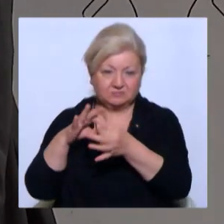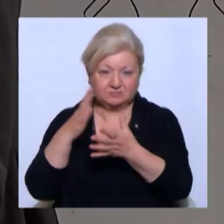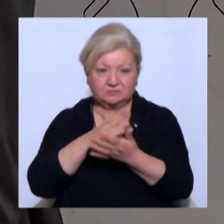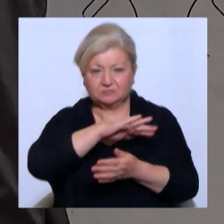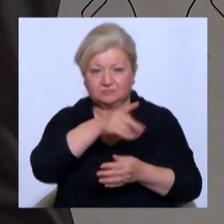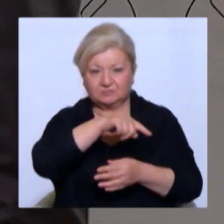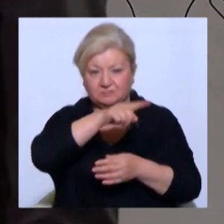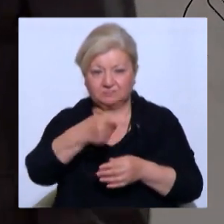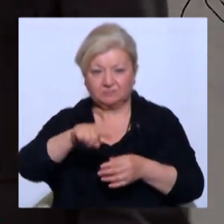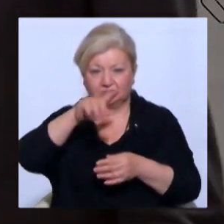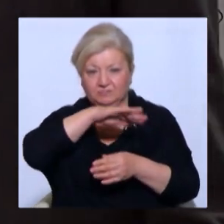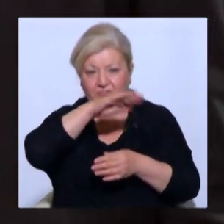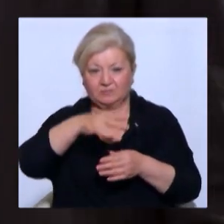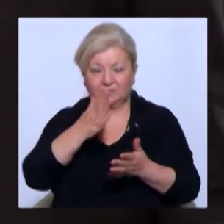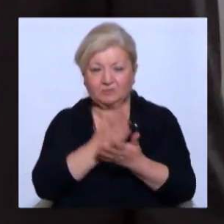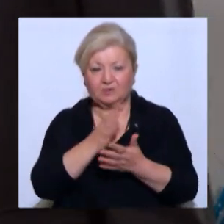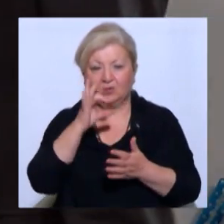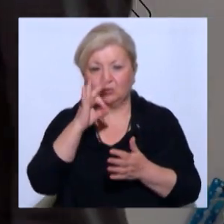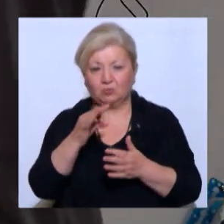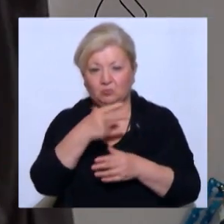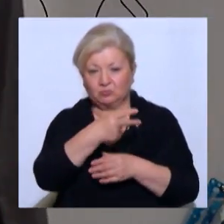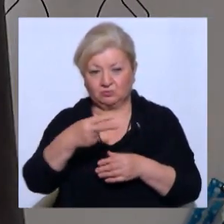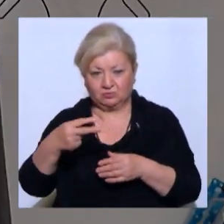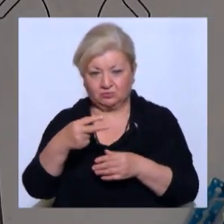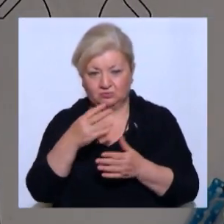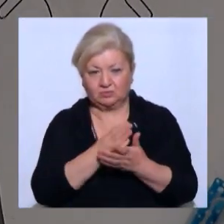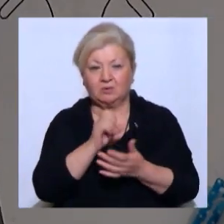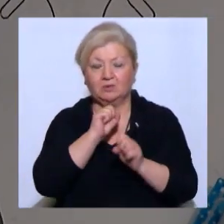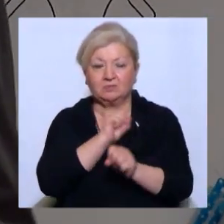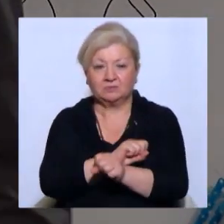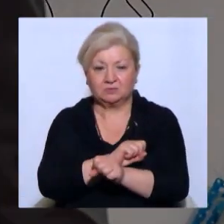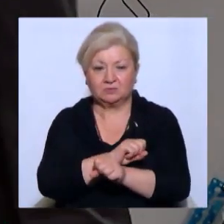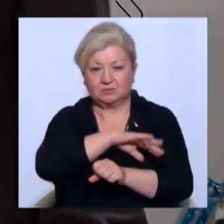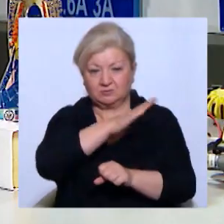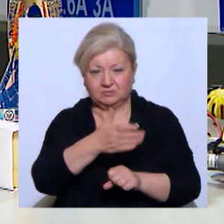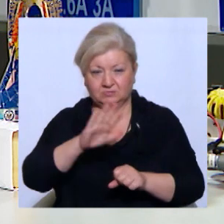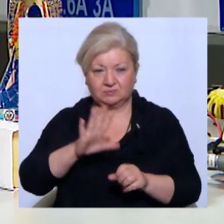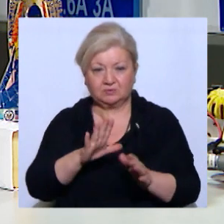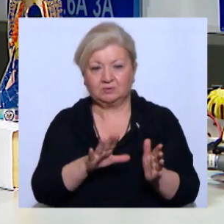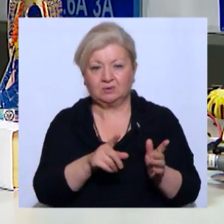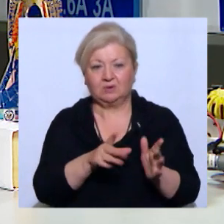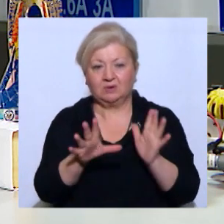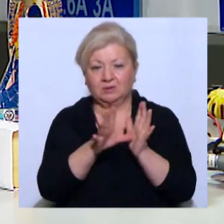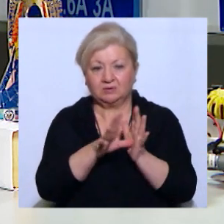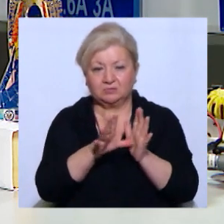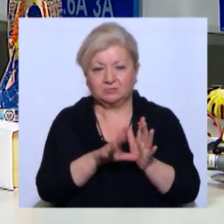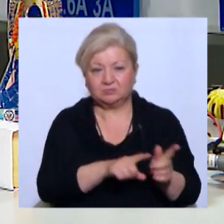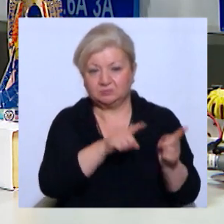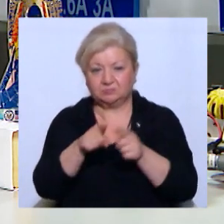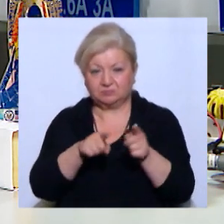ნახეთ, სადაც რხევის ამპლიტუდა არის ნულის ტოლი. მდგარ ტალღას არ გადააქვს